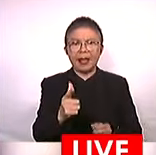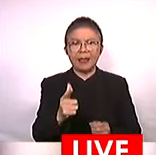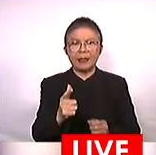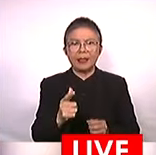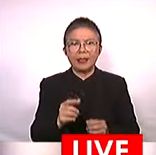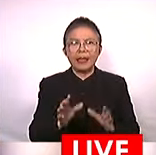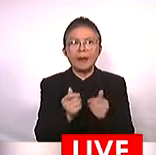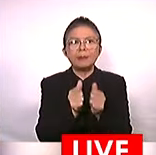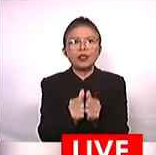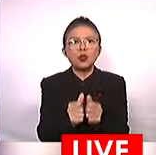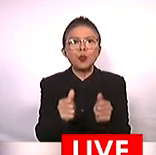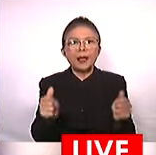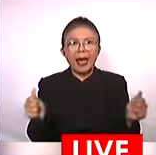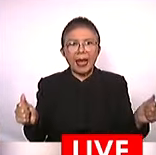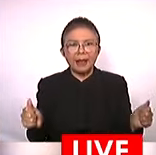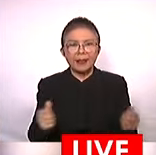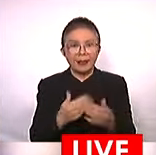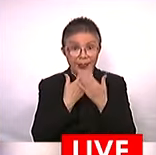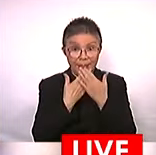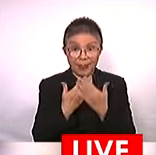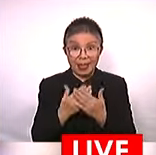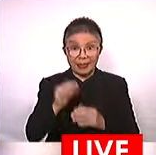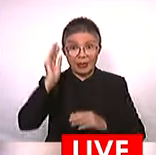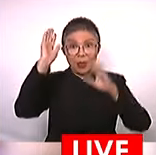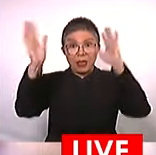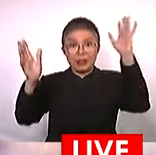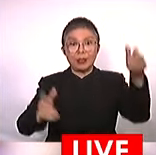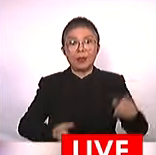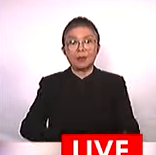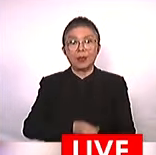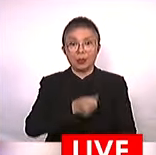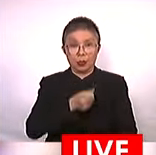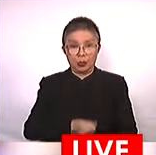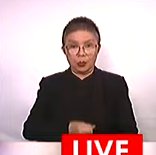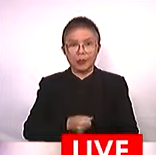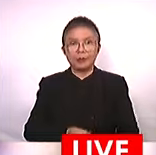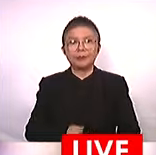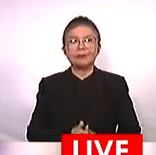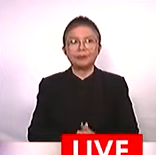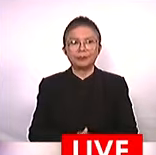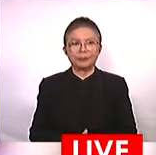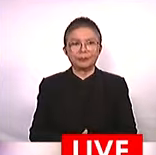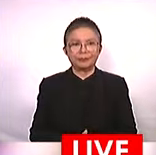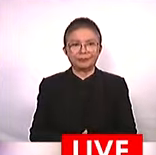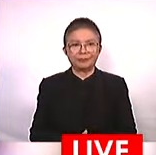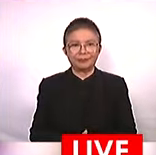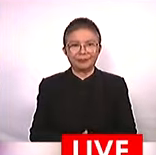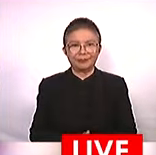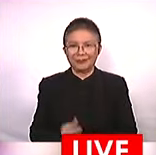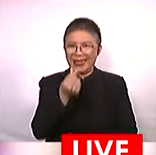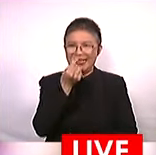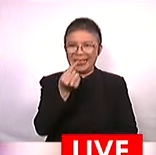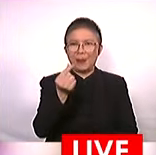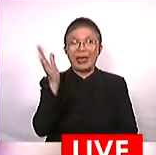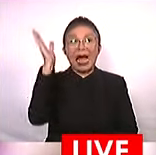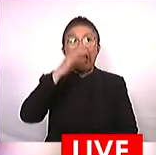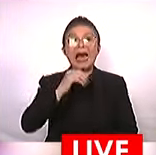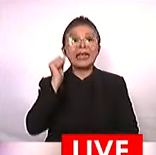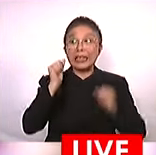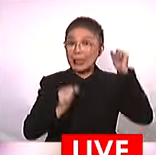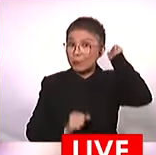dan penyempurnaan Terima kasih wasalamualaikum warahmatullahi wabarakatuh selamat hari